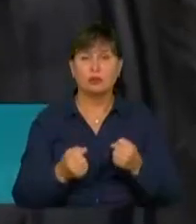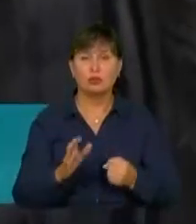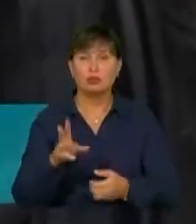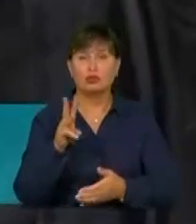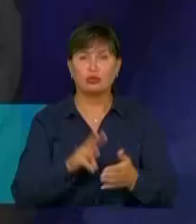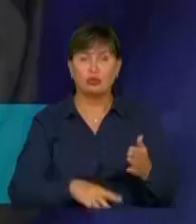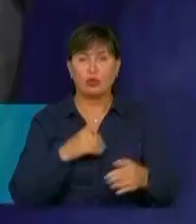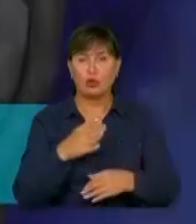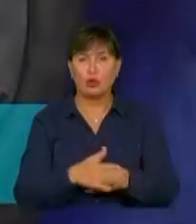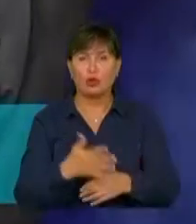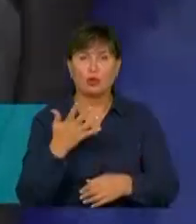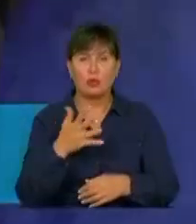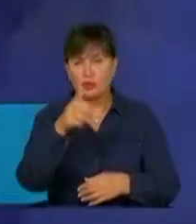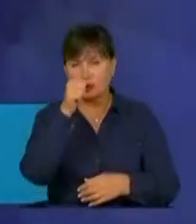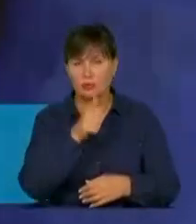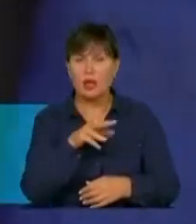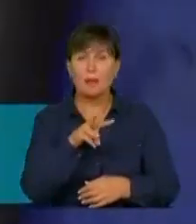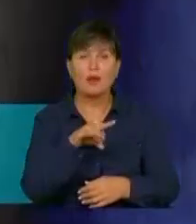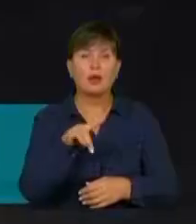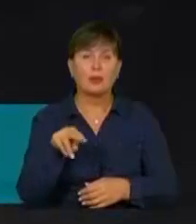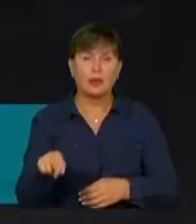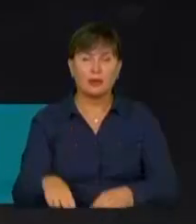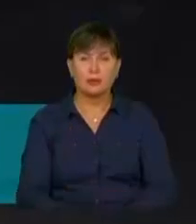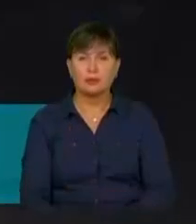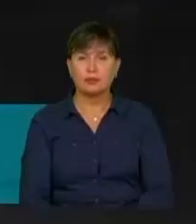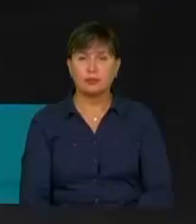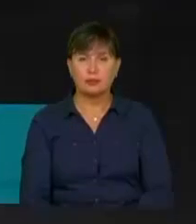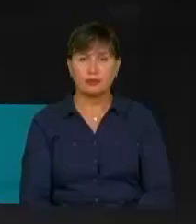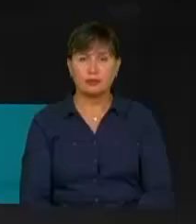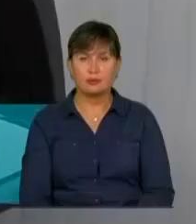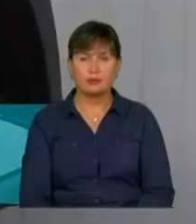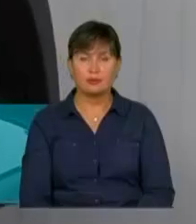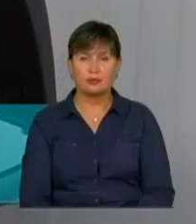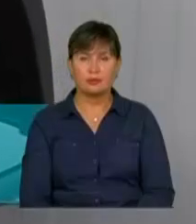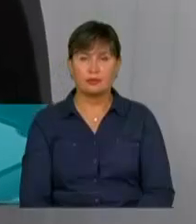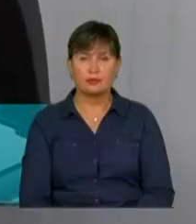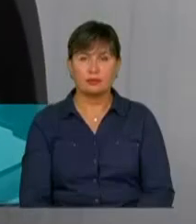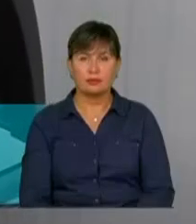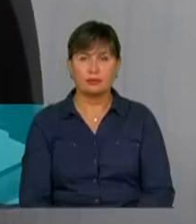штраф в размере 5 месячных расчетных показателей. Дина Жанабекова, Мезет Саматулла, телеканал «Алматы».